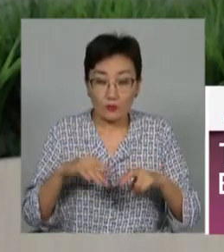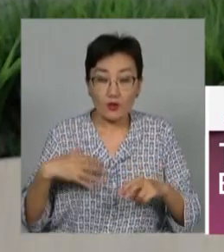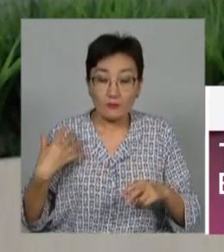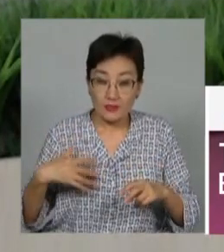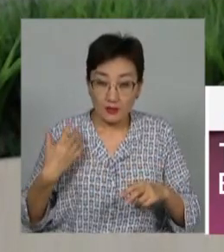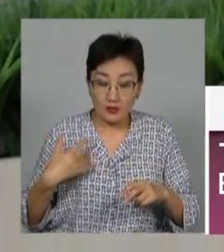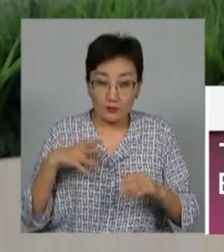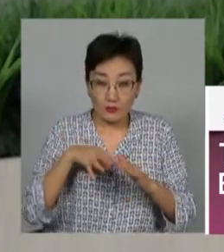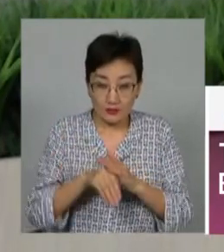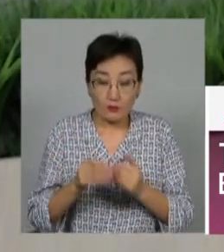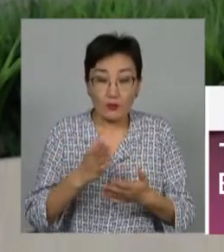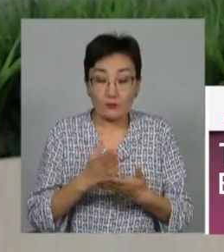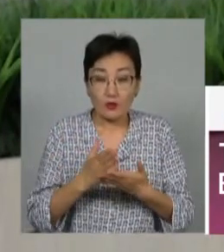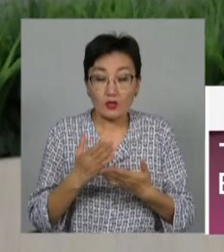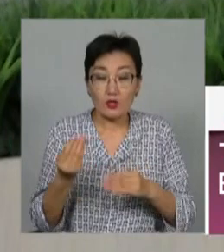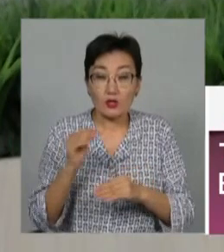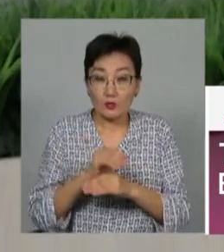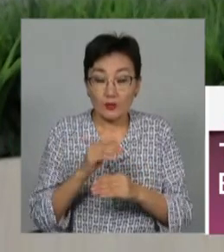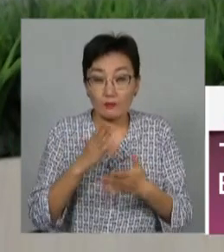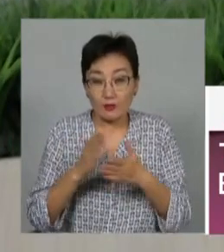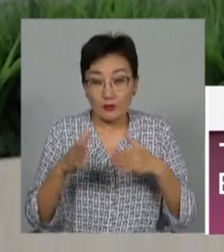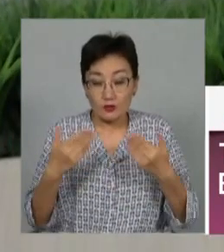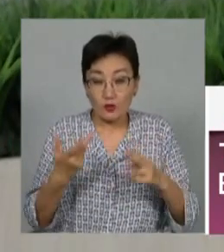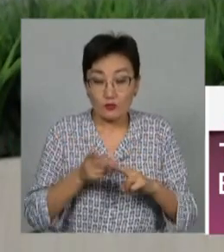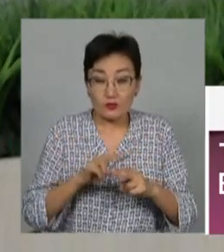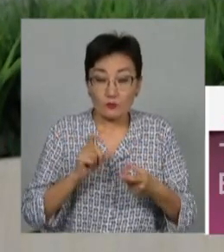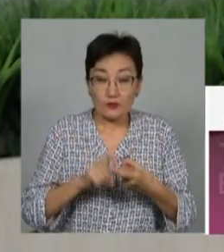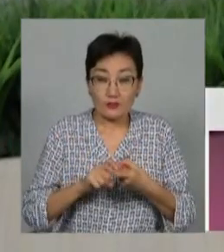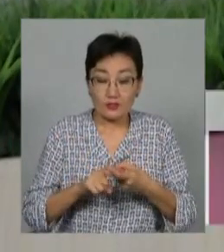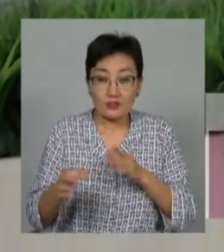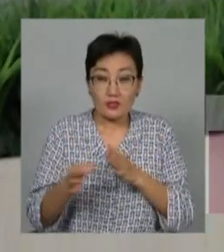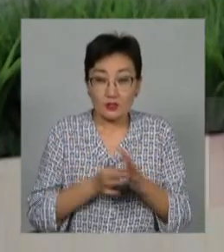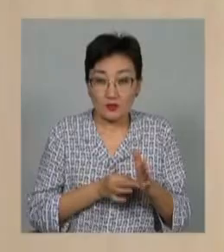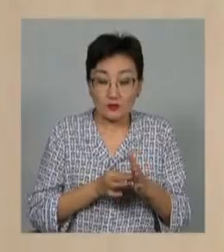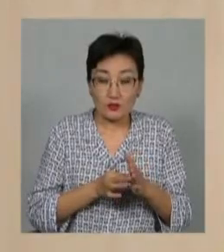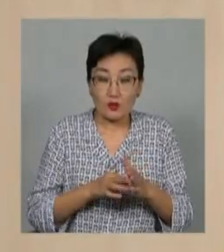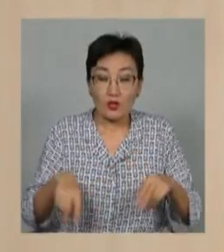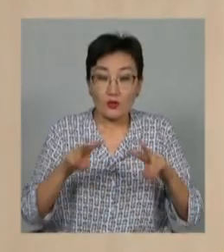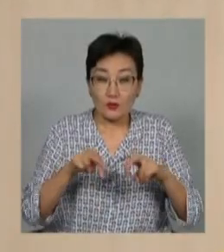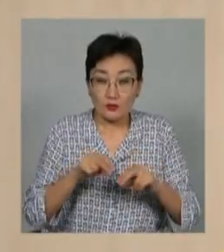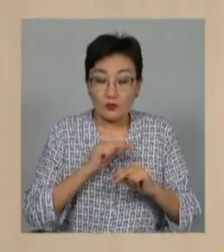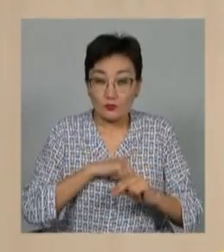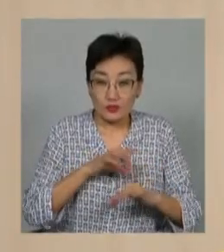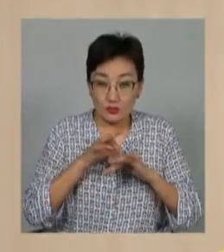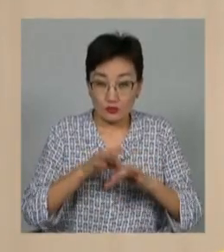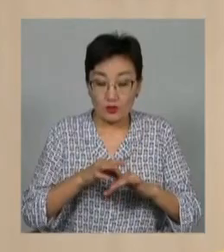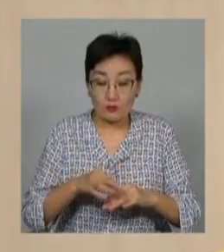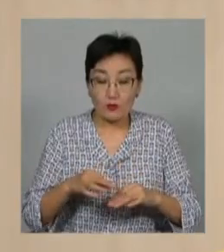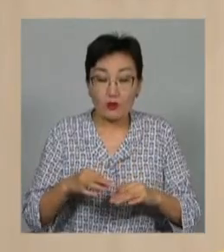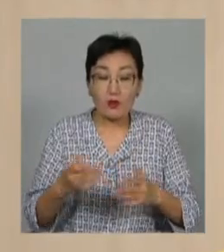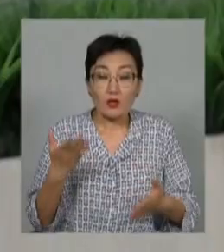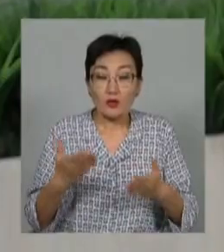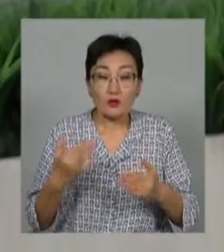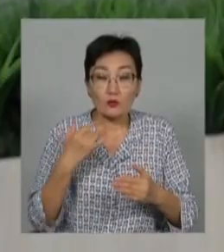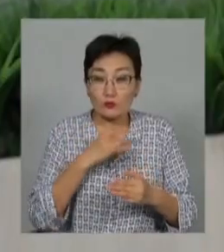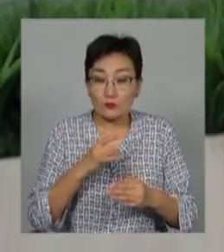Минералдар арасында бар ма, қоспасы жоқ па, сол бойынша біз экспресс әдіс бойынша тексеріс жүргіземіз. Және егер де көп мөлшерде